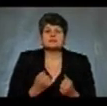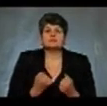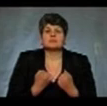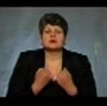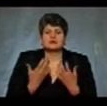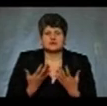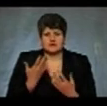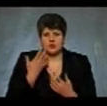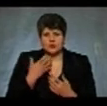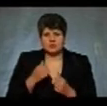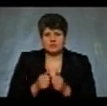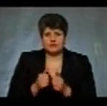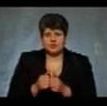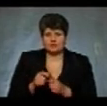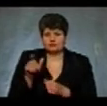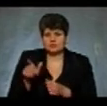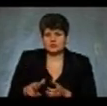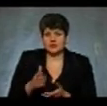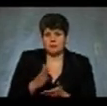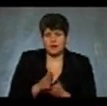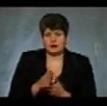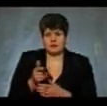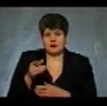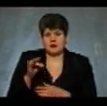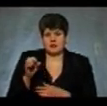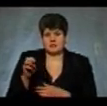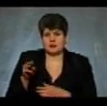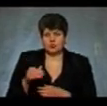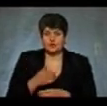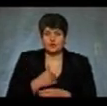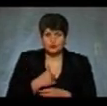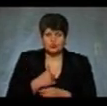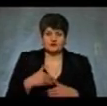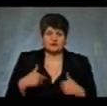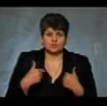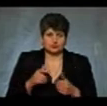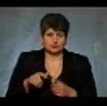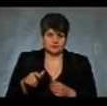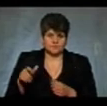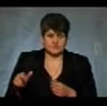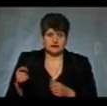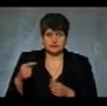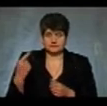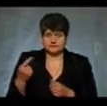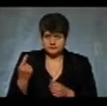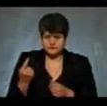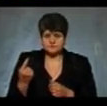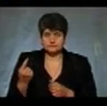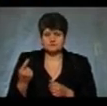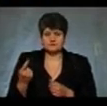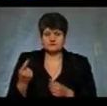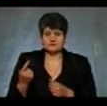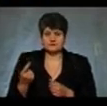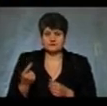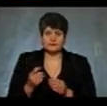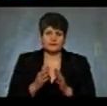коли поряд людина тримає гранату. Користуючись нагодою, я хочу звернутися до мешканців Тернопільщини і